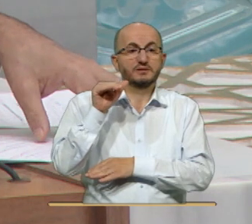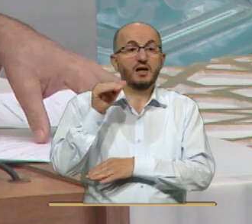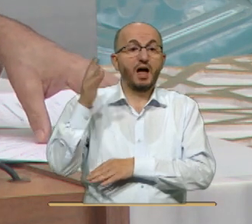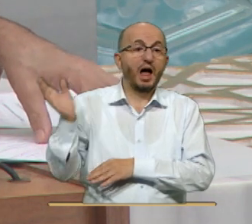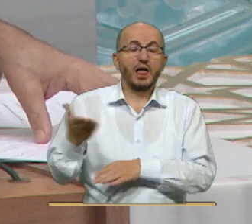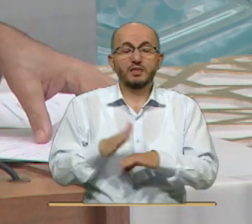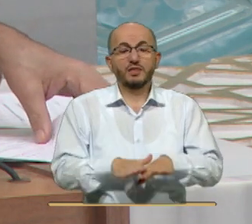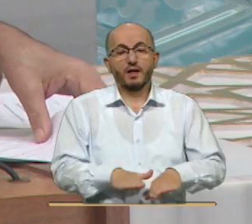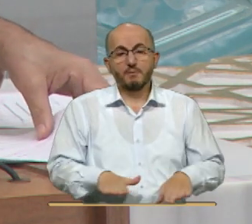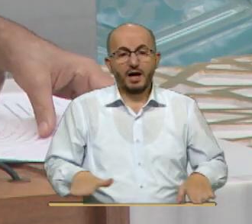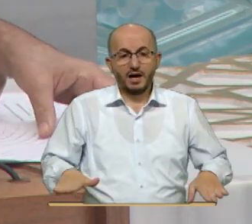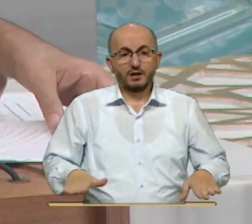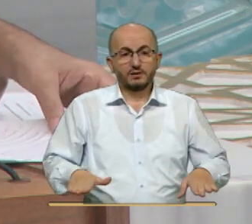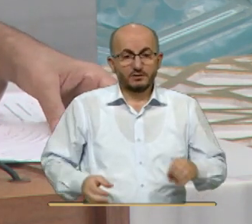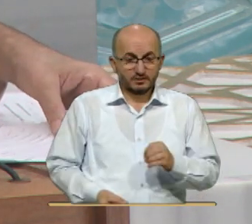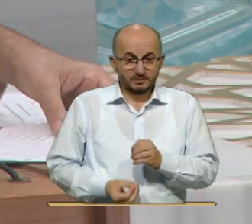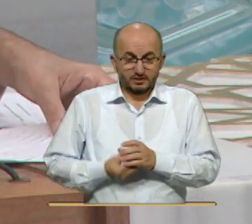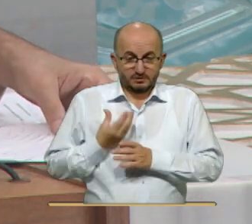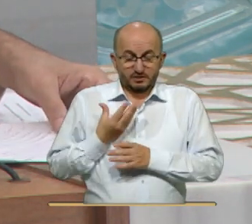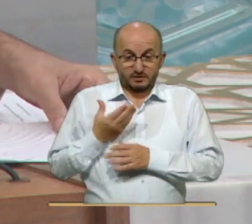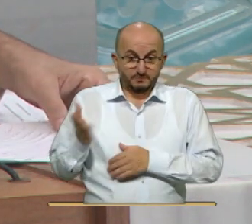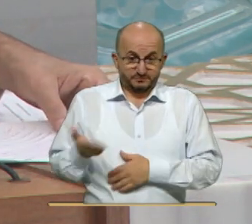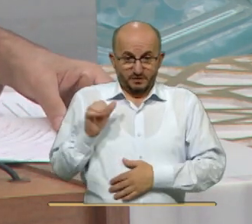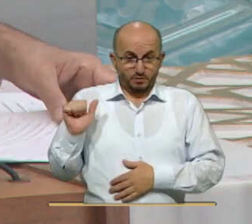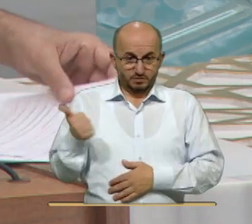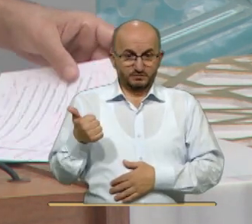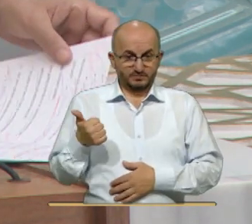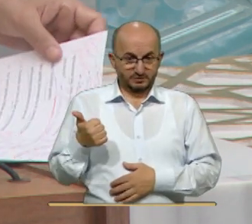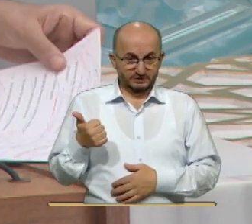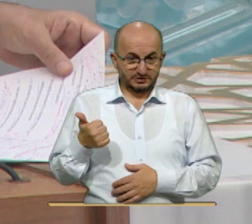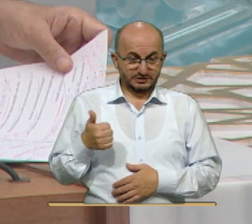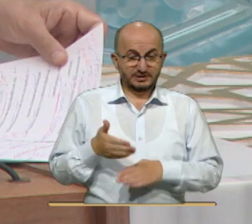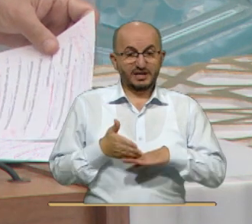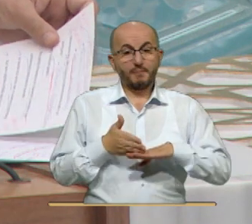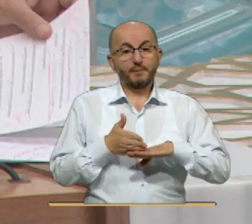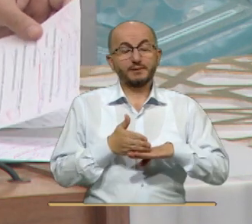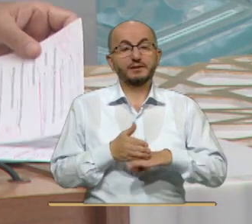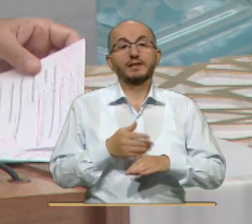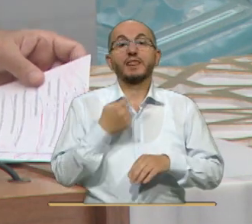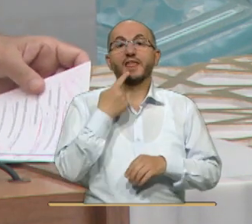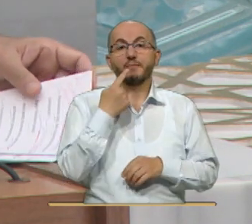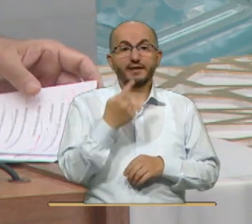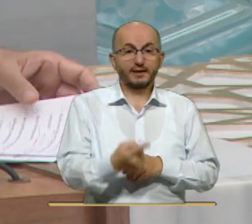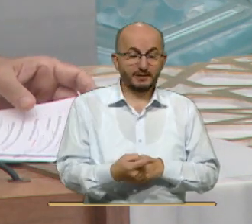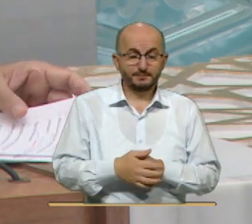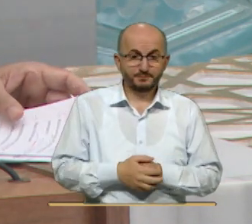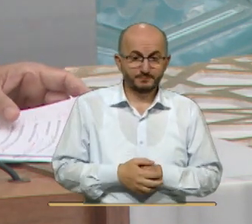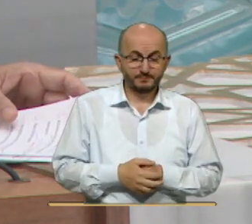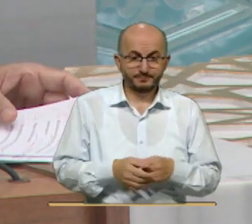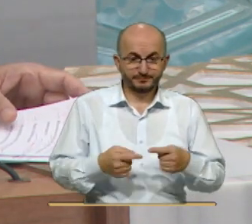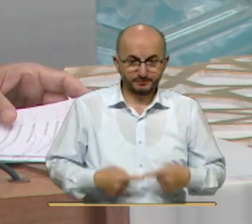en temel kaynağıdır, en önemli sebebidir. Demek ki